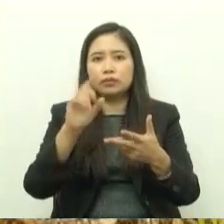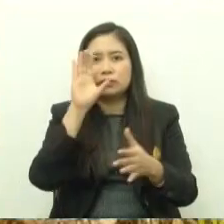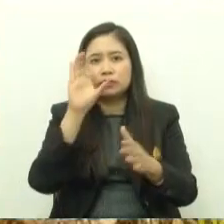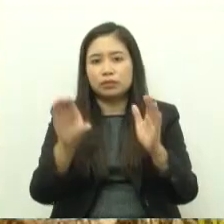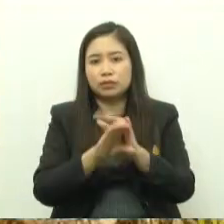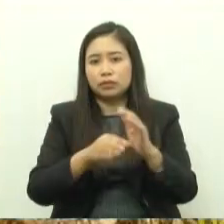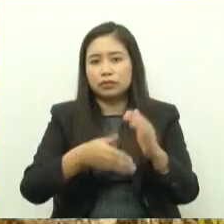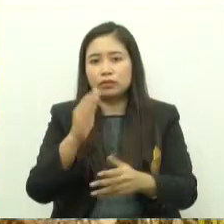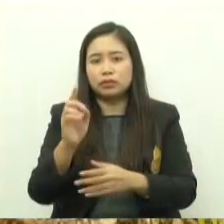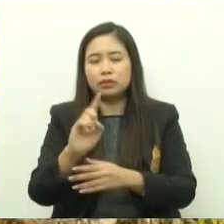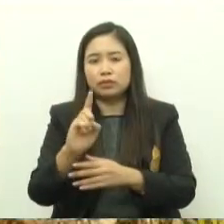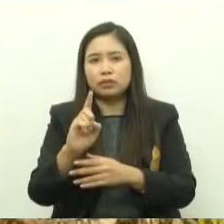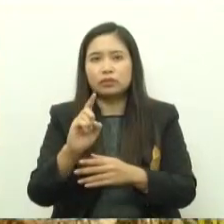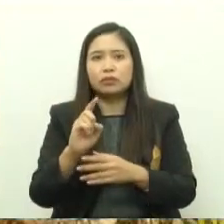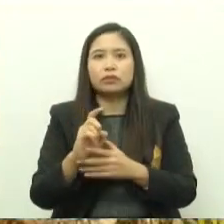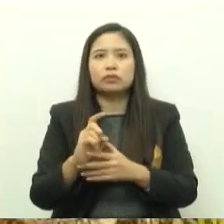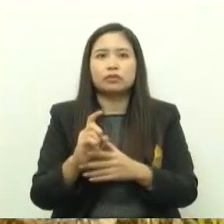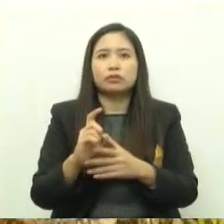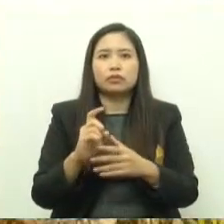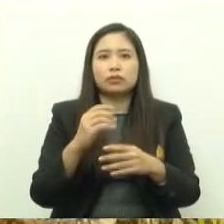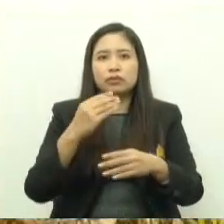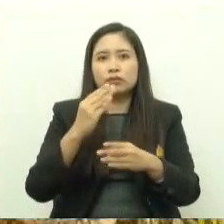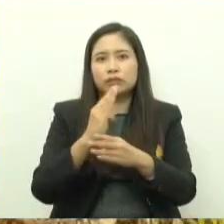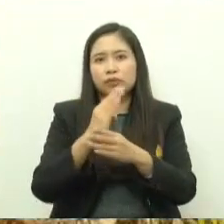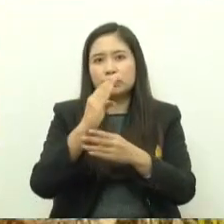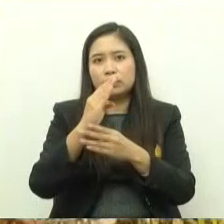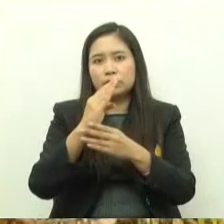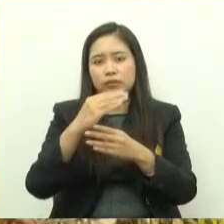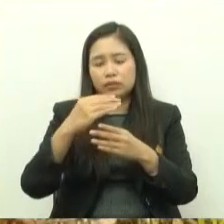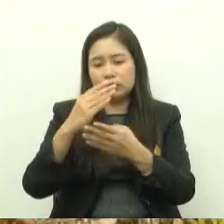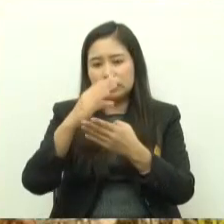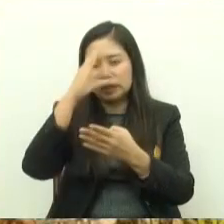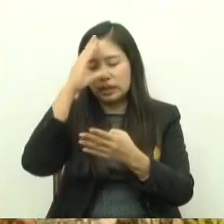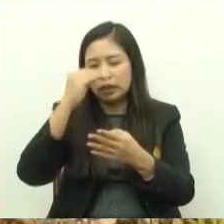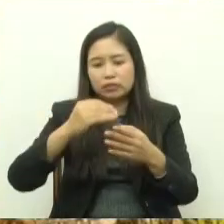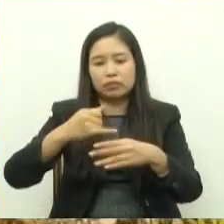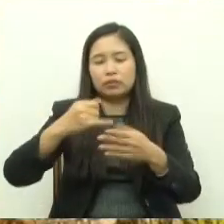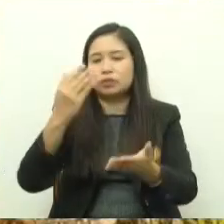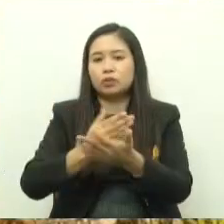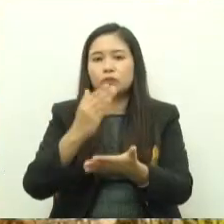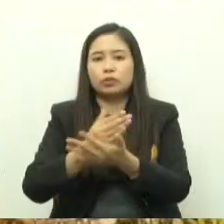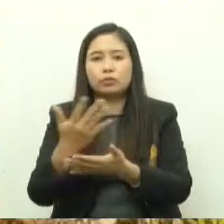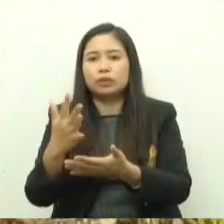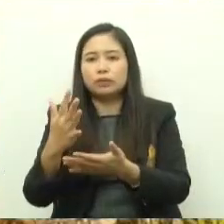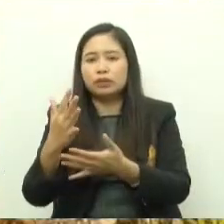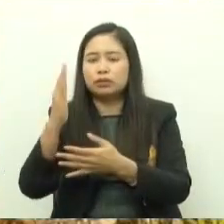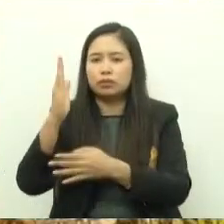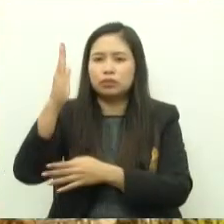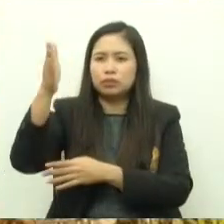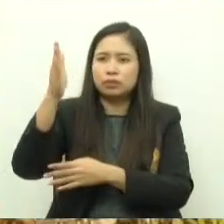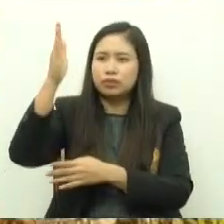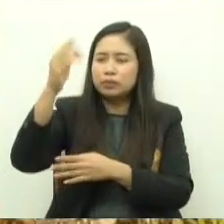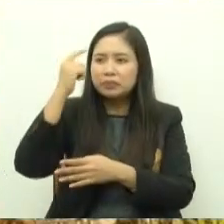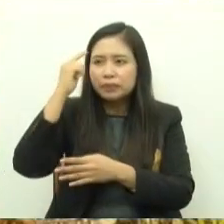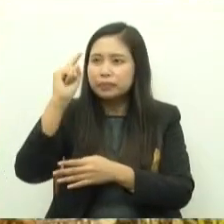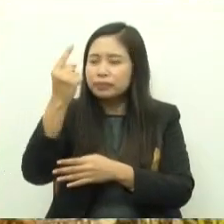ต้องพิสูจน์กันต่อไปว่าบทเรียนนี้ไม่ได้จบสิ้นสุดนะครับไปวันข้างหน้าเราจะได้เรียนรู้สิ่งใหม่ๆ